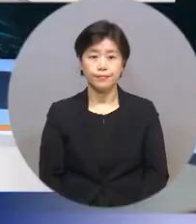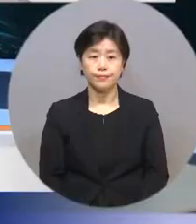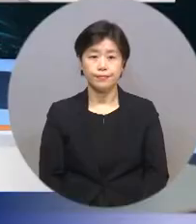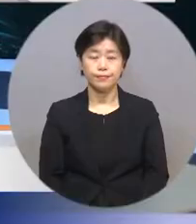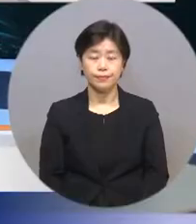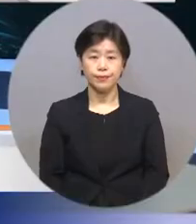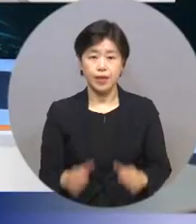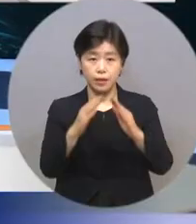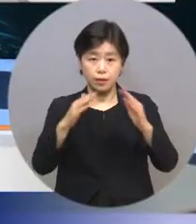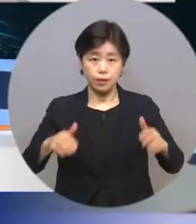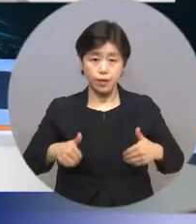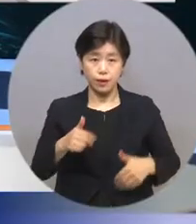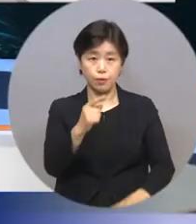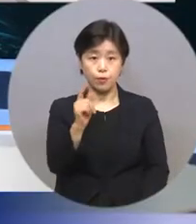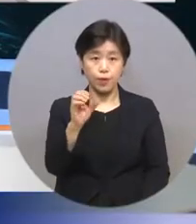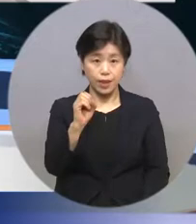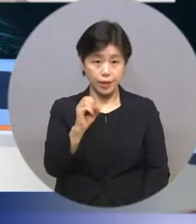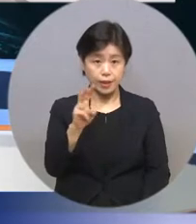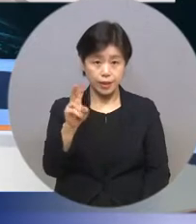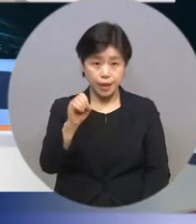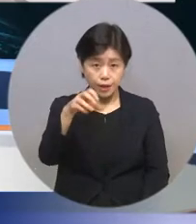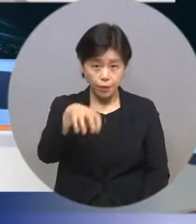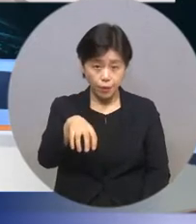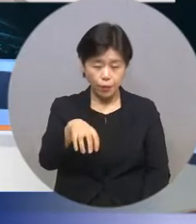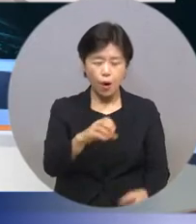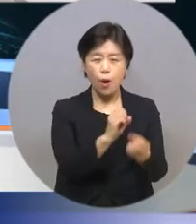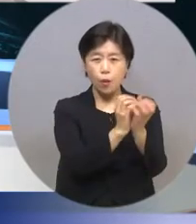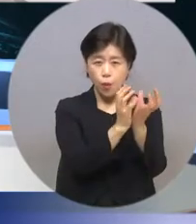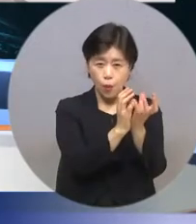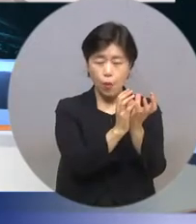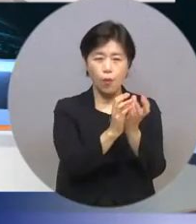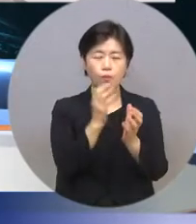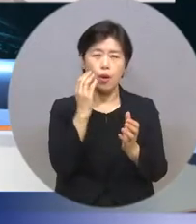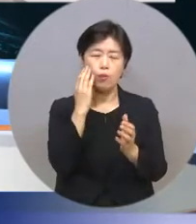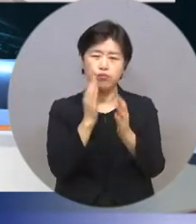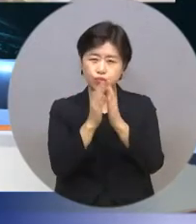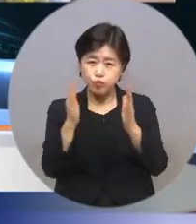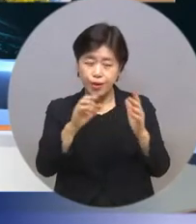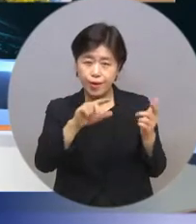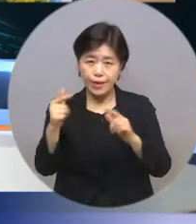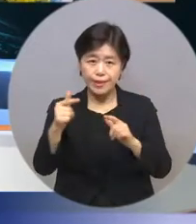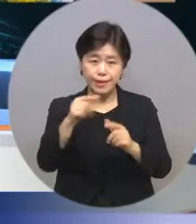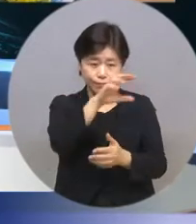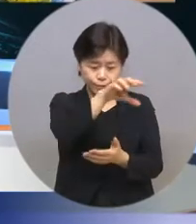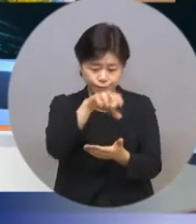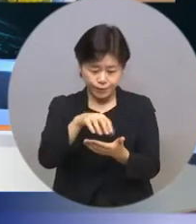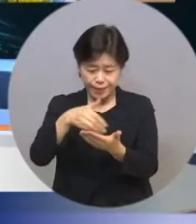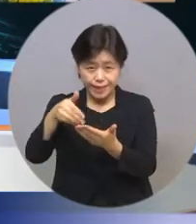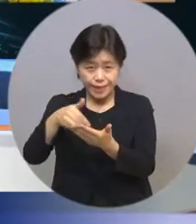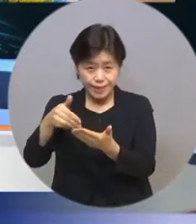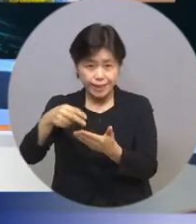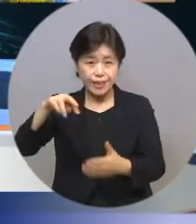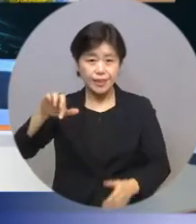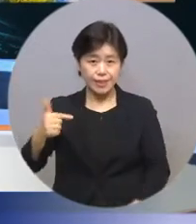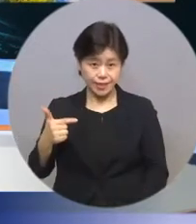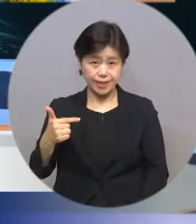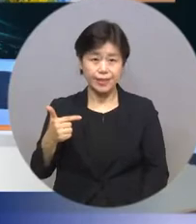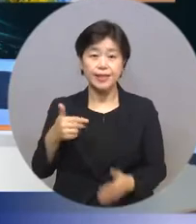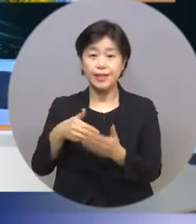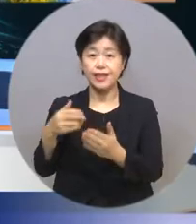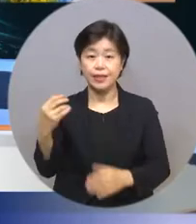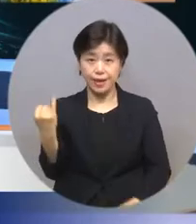전남 광양에서 꽃과 풍경을 화폭에 담아 사랑과 행복을 전하는 신경화 작가의 전시가 열렸습니다